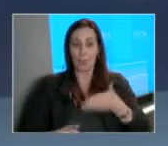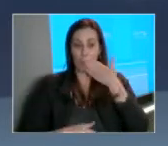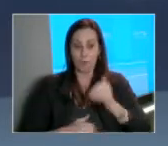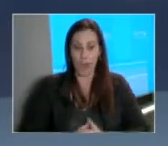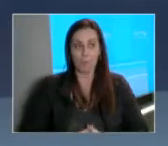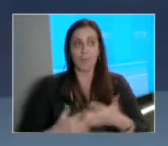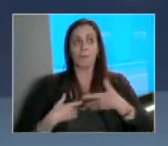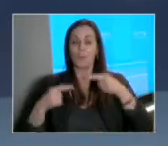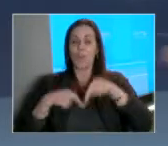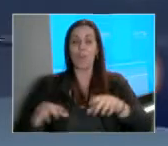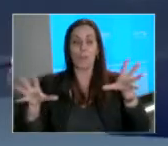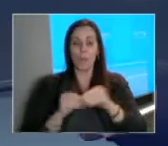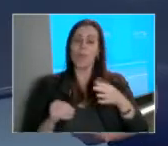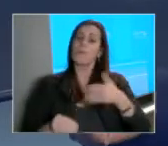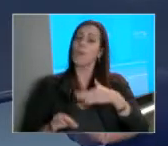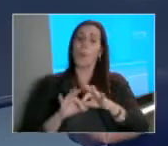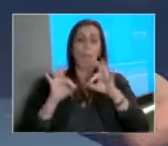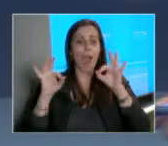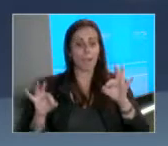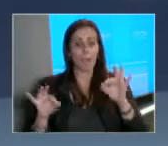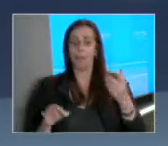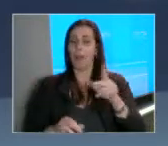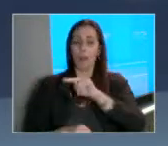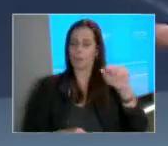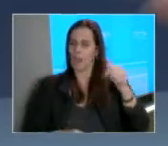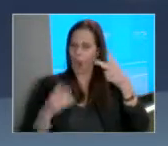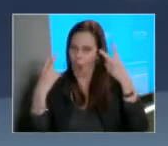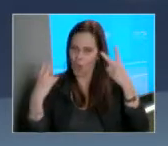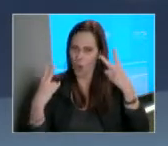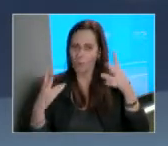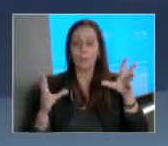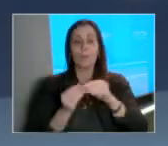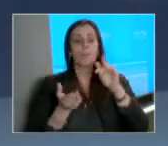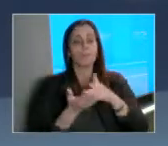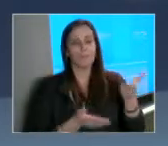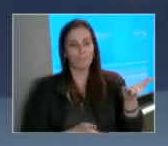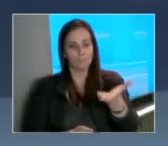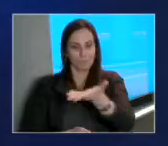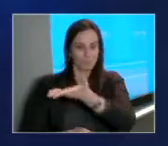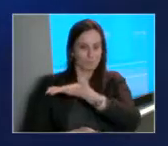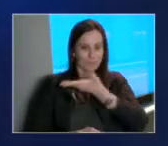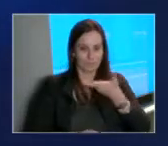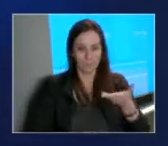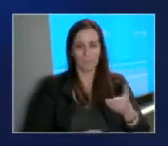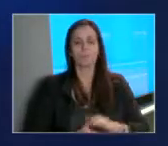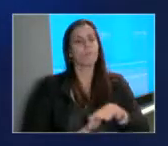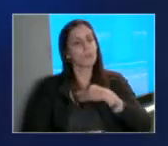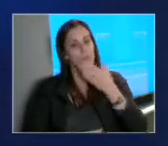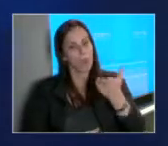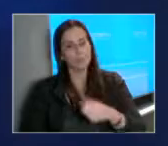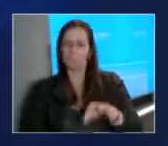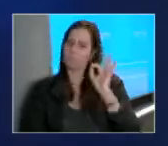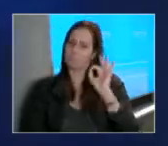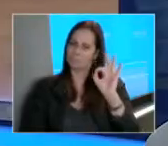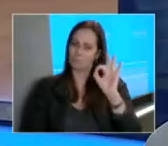בירושלים. שמח שאתם איתנו פה, ואנחנו מתחילים לדבר על הנושא אולי הכי חשוב. והייתי באולפן, בואו אני אציג את החברות שלי. קודם כל, אור סרי, מה שלומך?